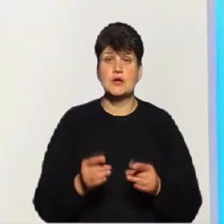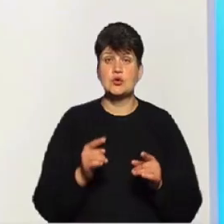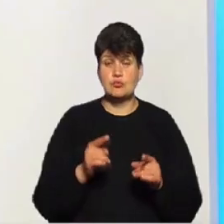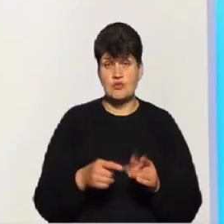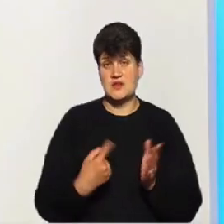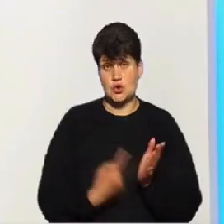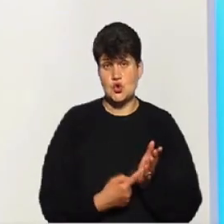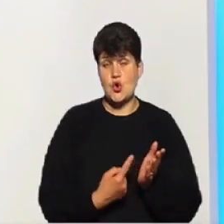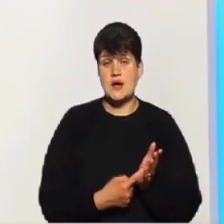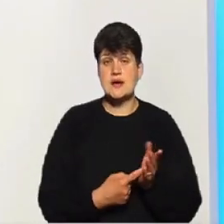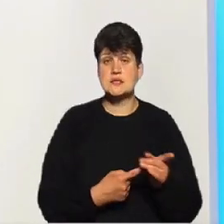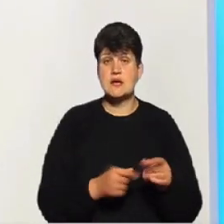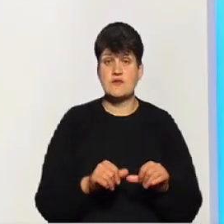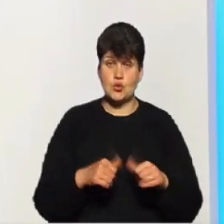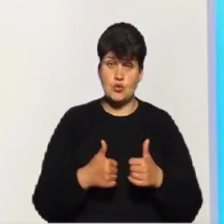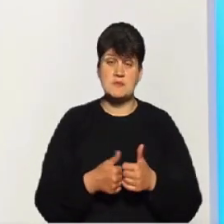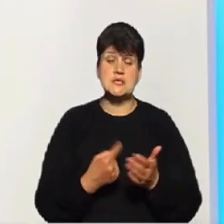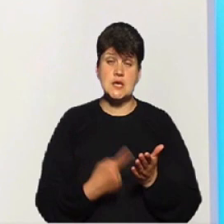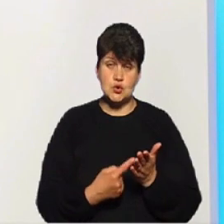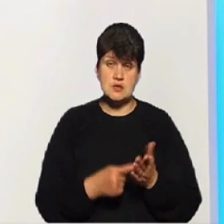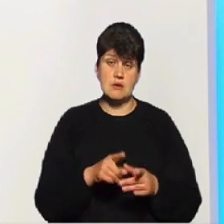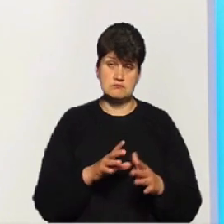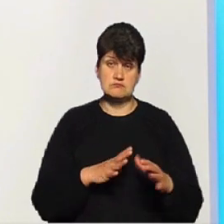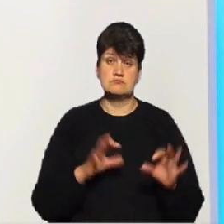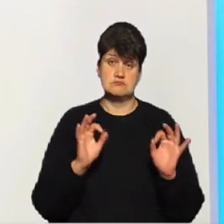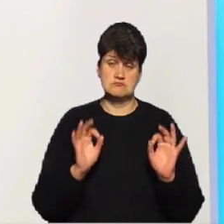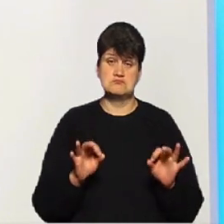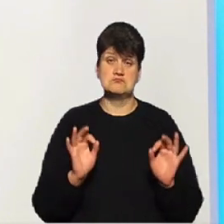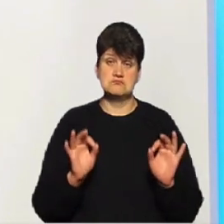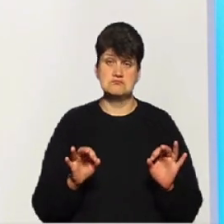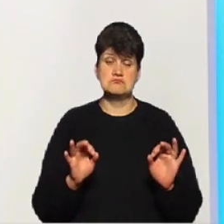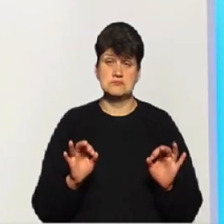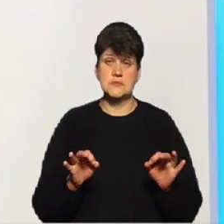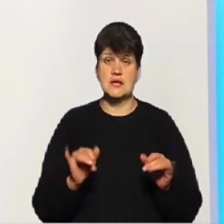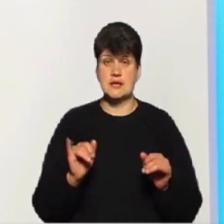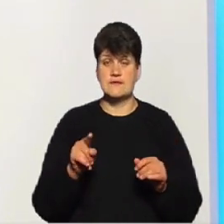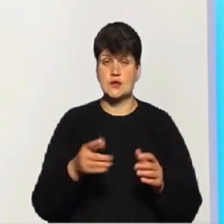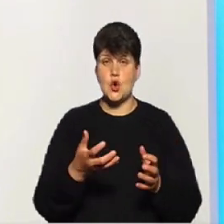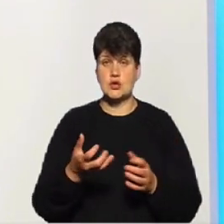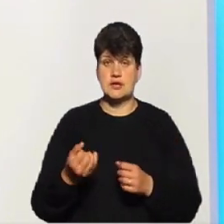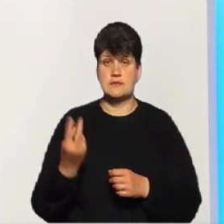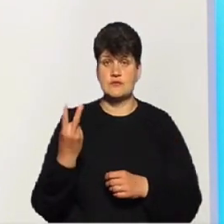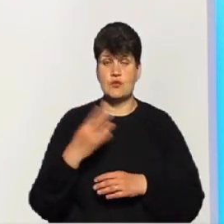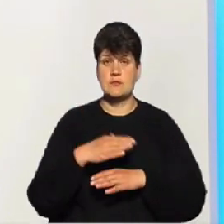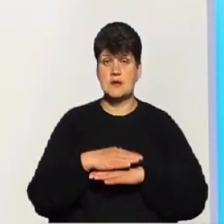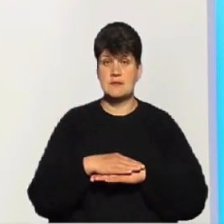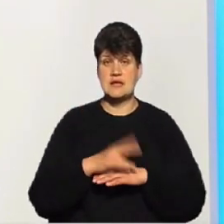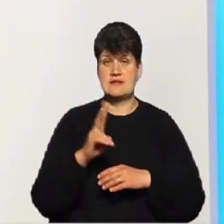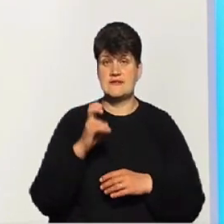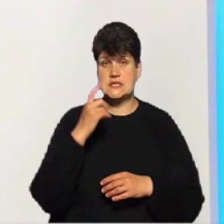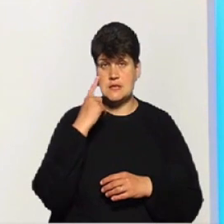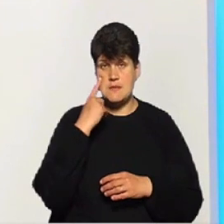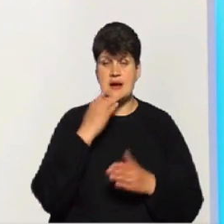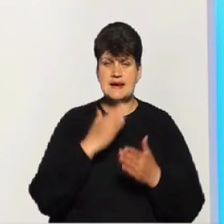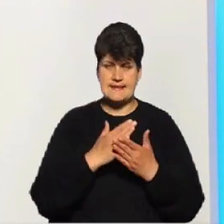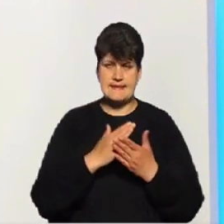він доказав, і, власне, комісія доказала, що він був правий, і, власне, він отримав з двох предметів 200 балів. Є